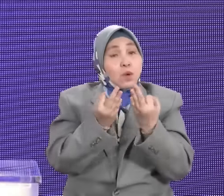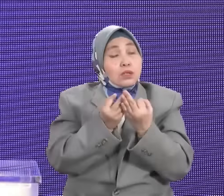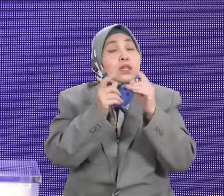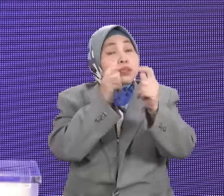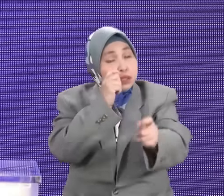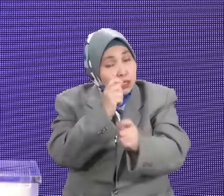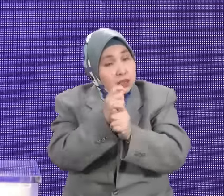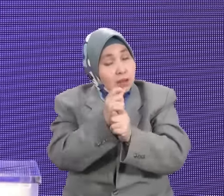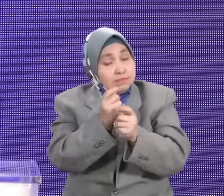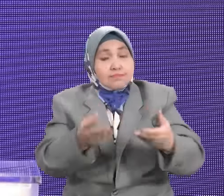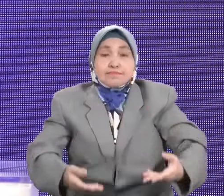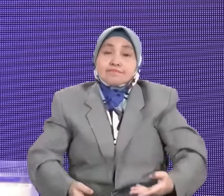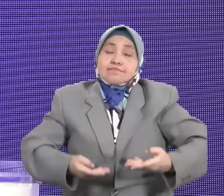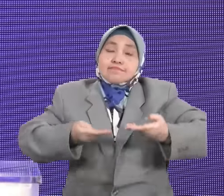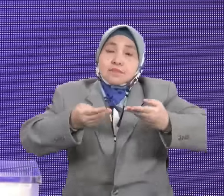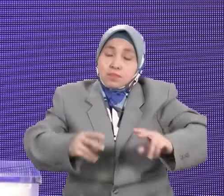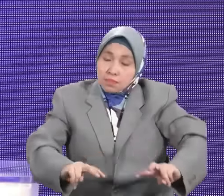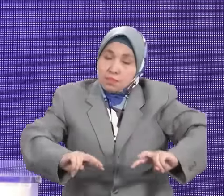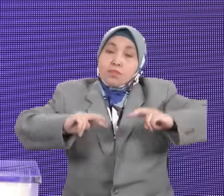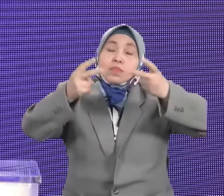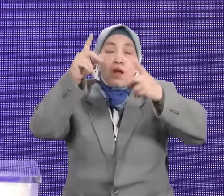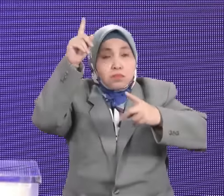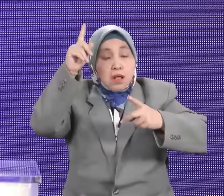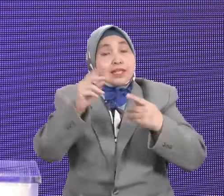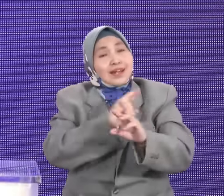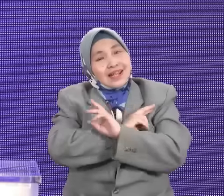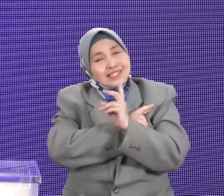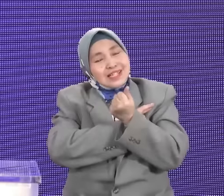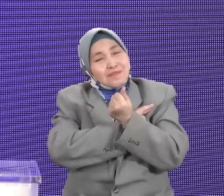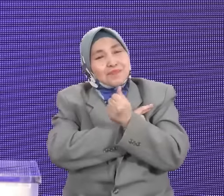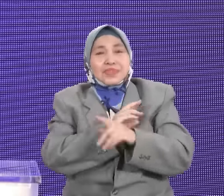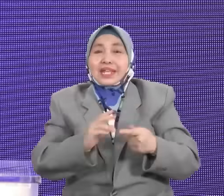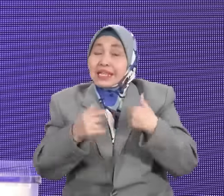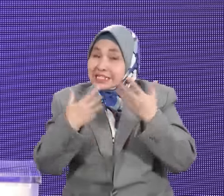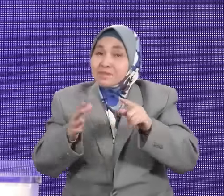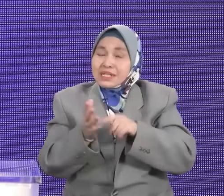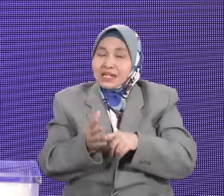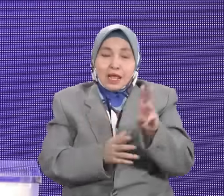juga diangkat Allah Subhanahu Wa Ta'ala kita berhak sebentar kembali